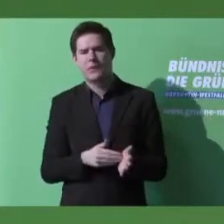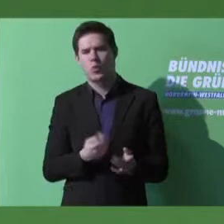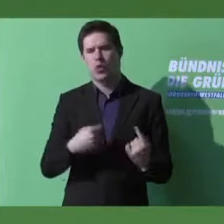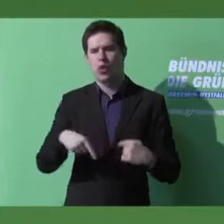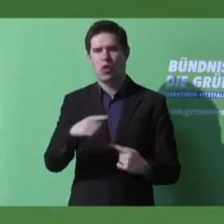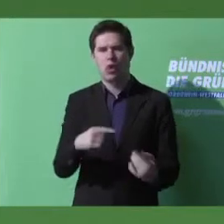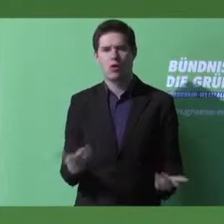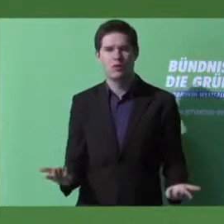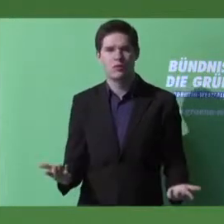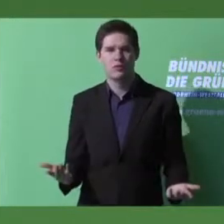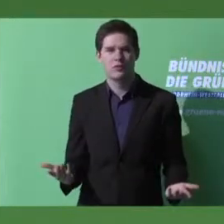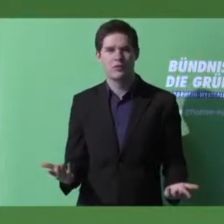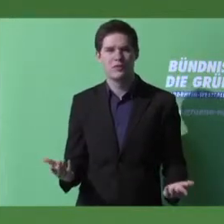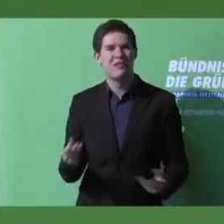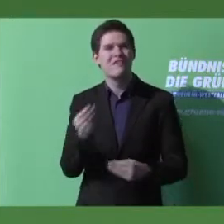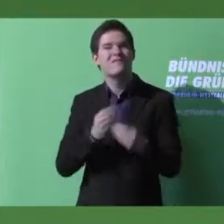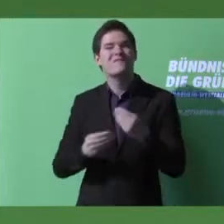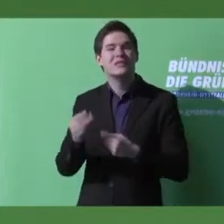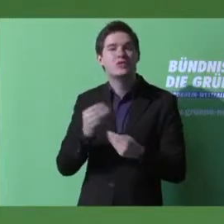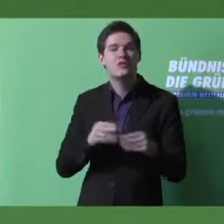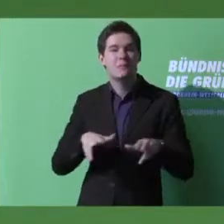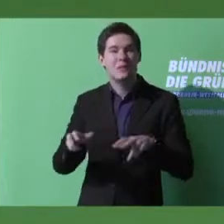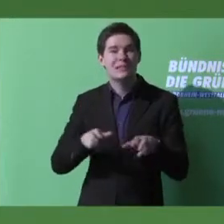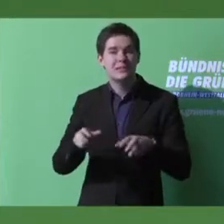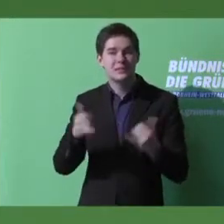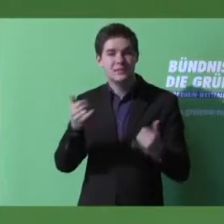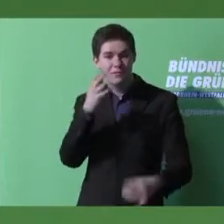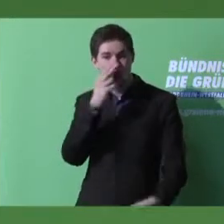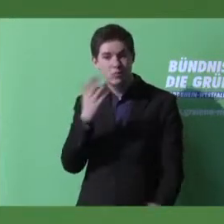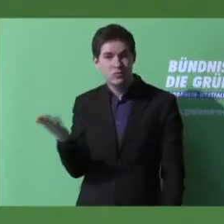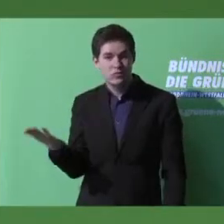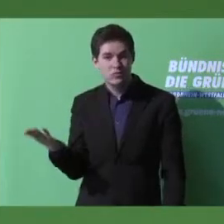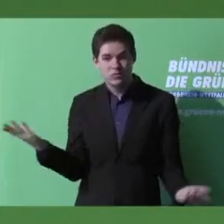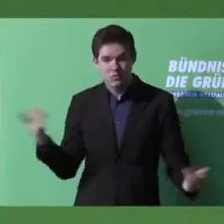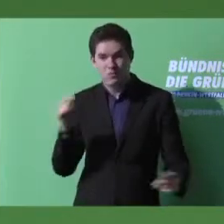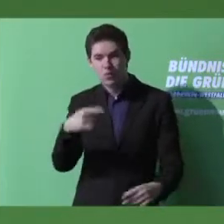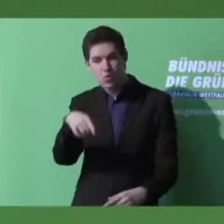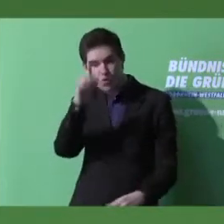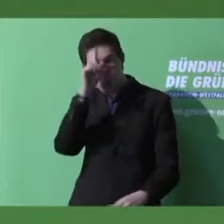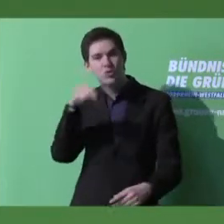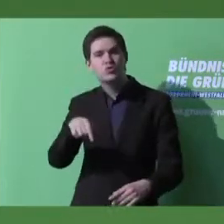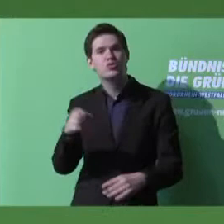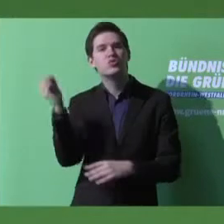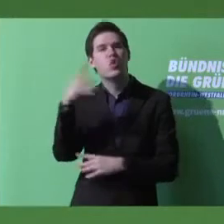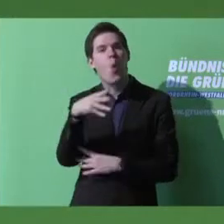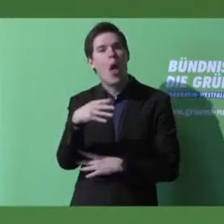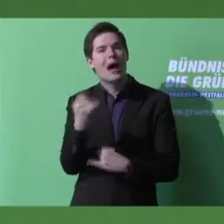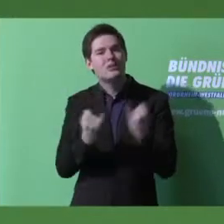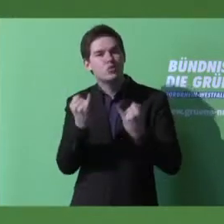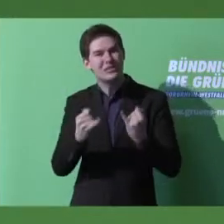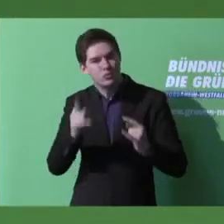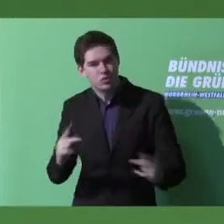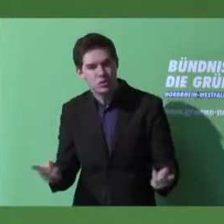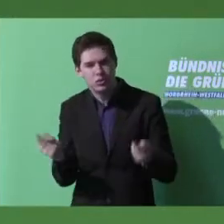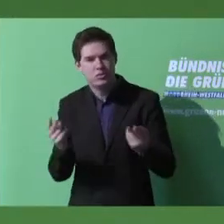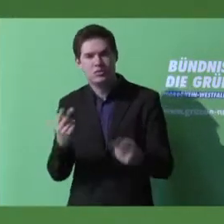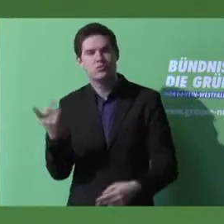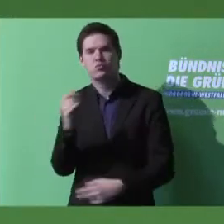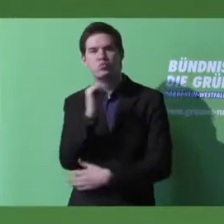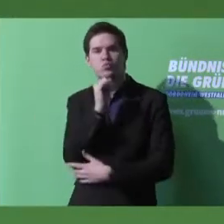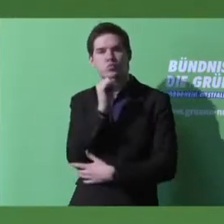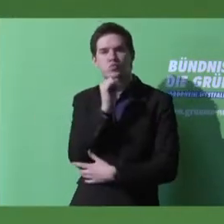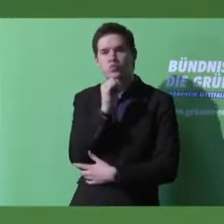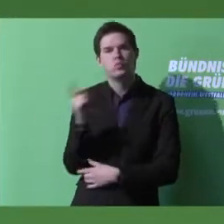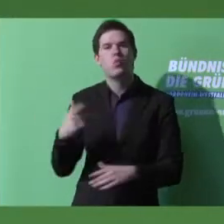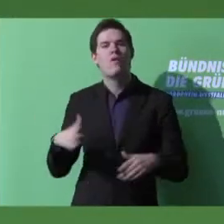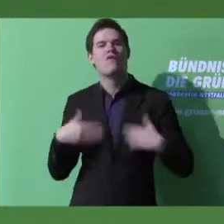Ein Wirtschaftsminister, der anstatt sich für die deutsche Solarindustrie stark zu machen, vor Freude in die Hände